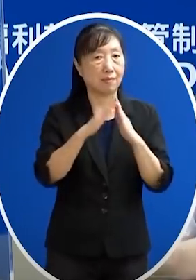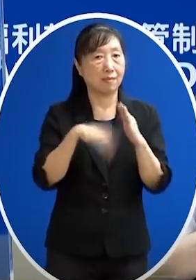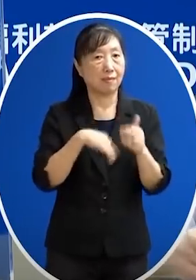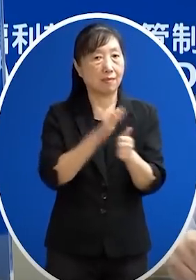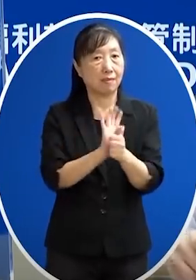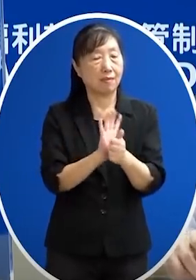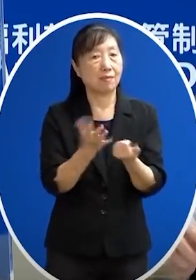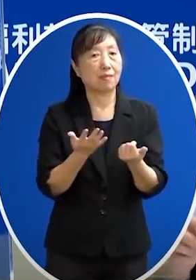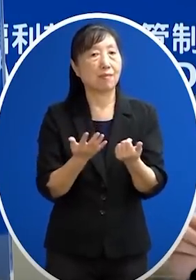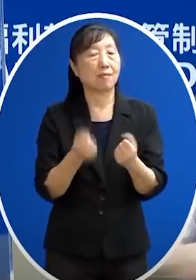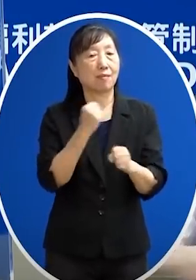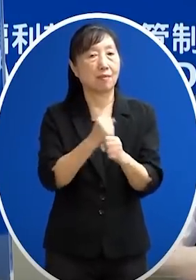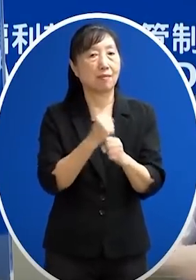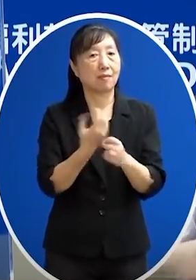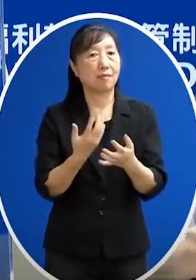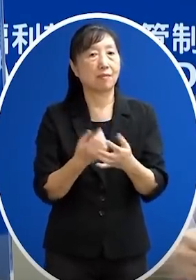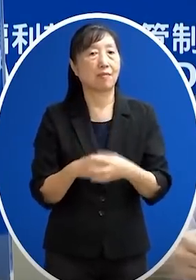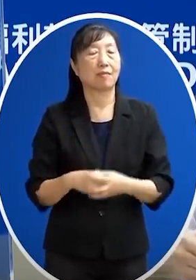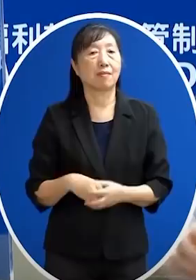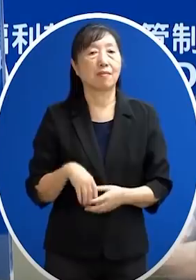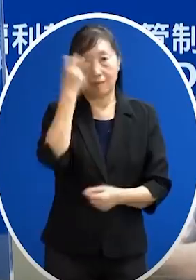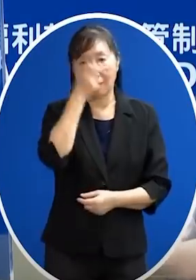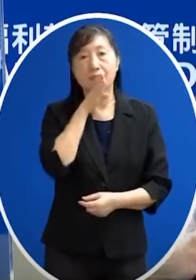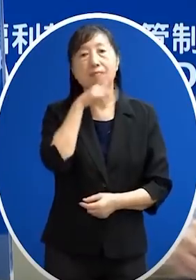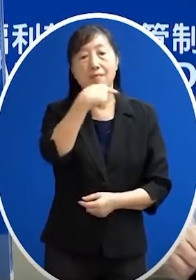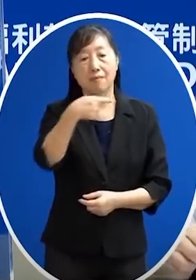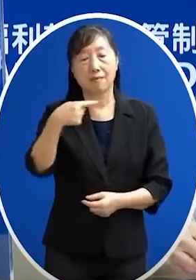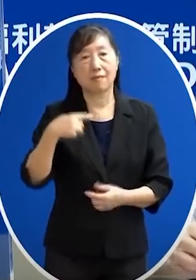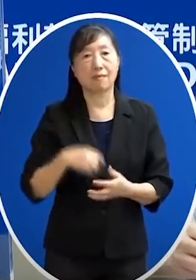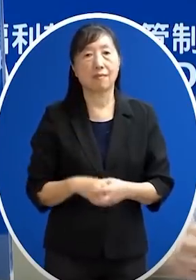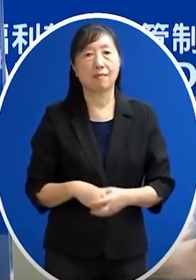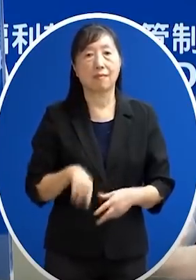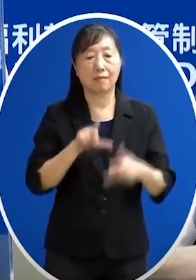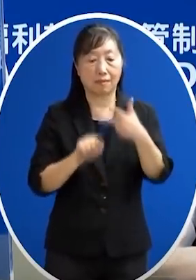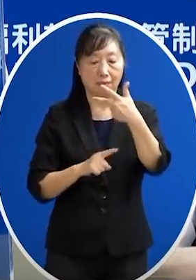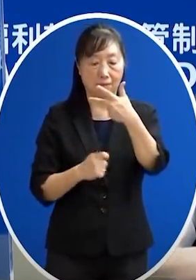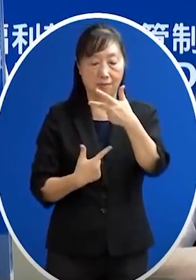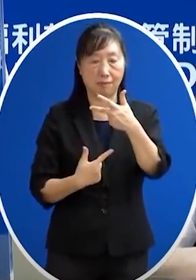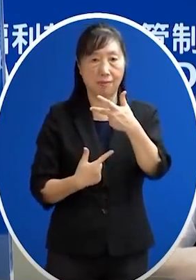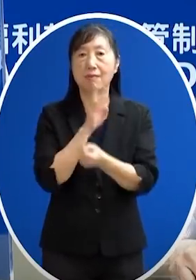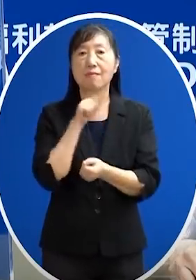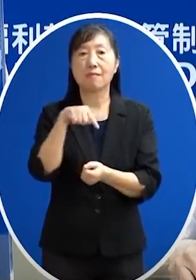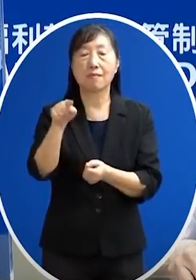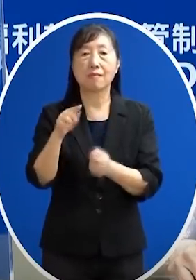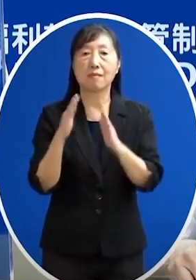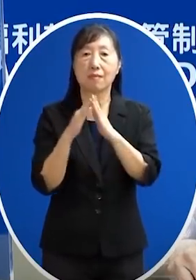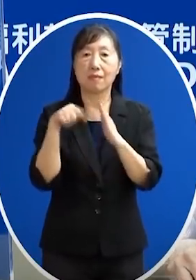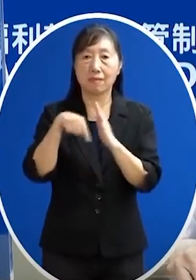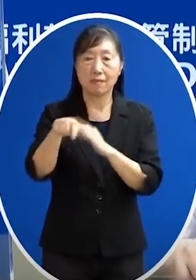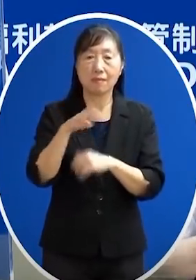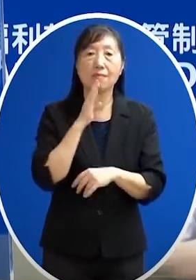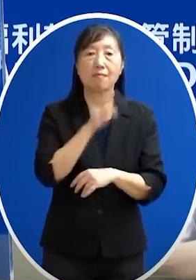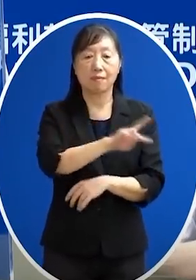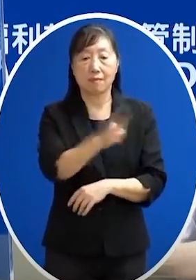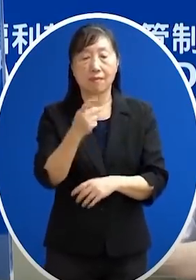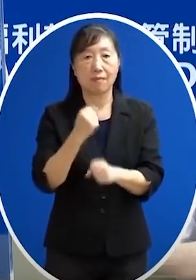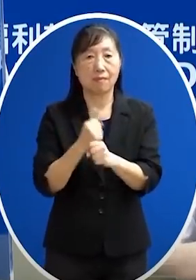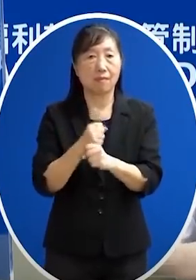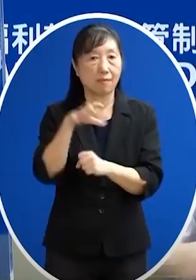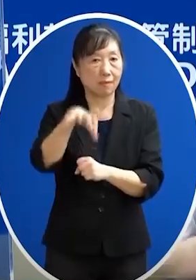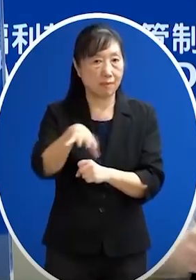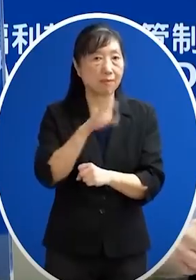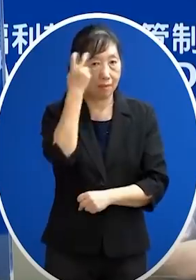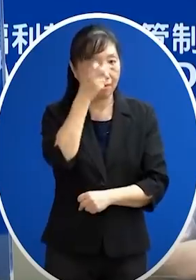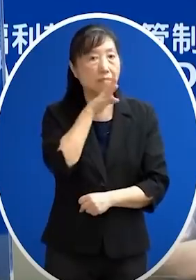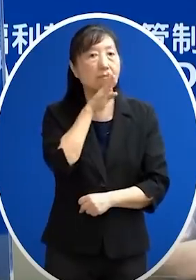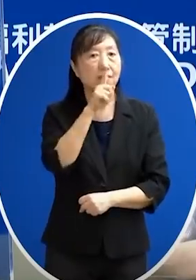候家事服务里面也都是采阴，然后七月十六到云林他转阴的工作地点，所以那时候也